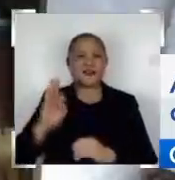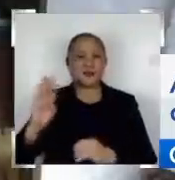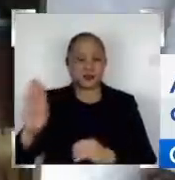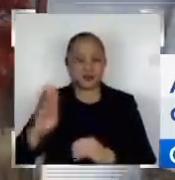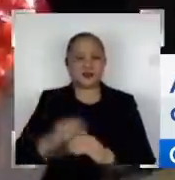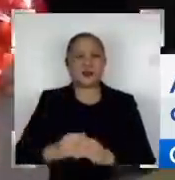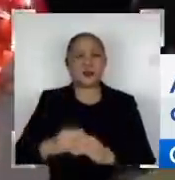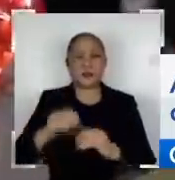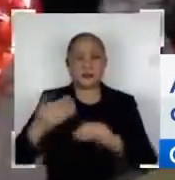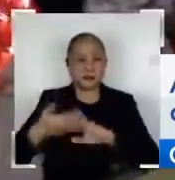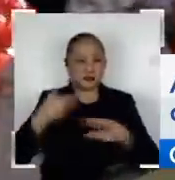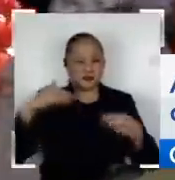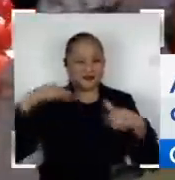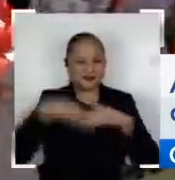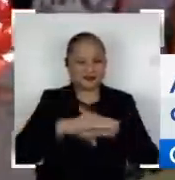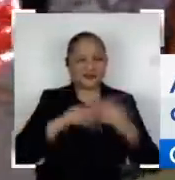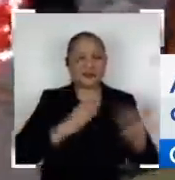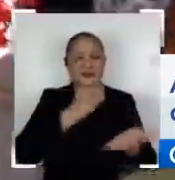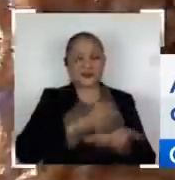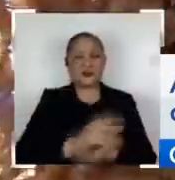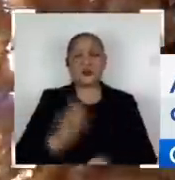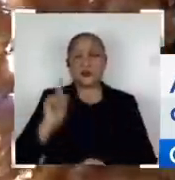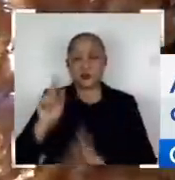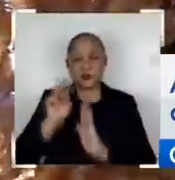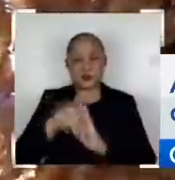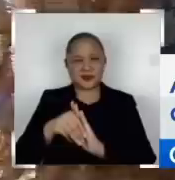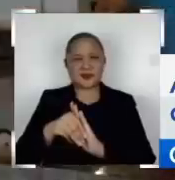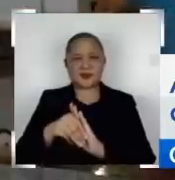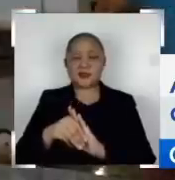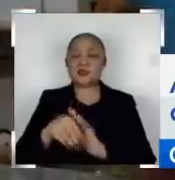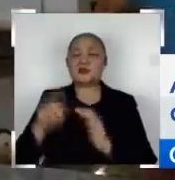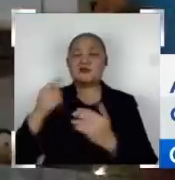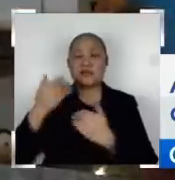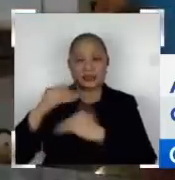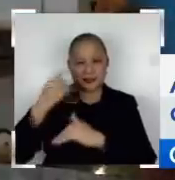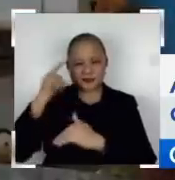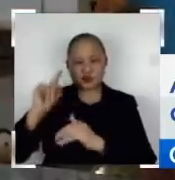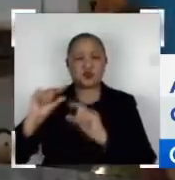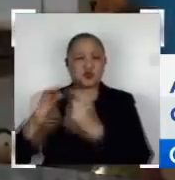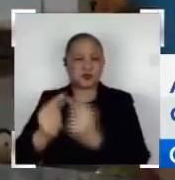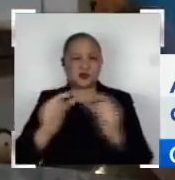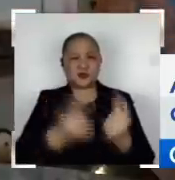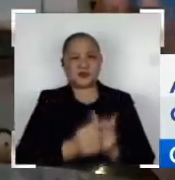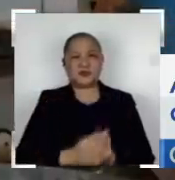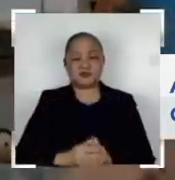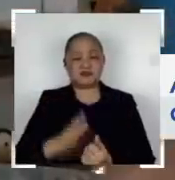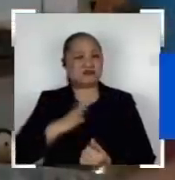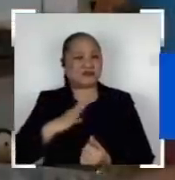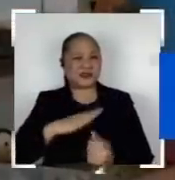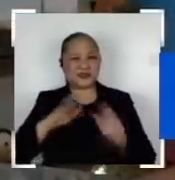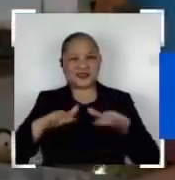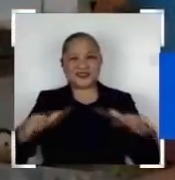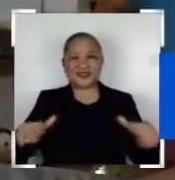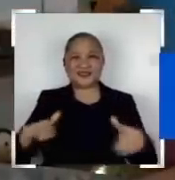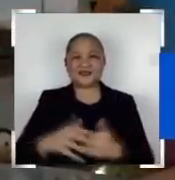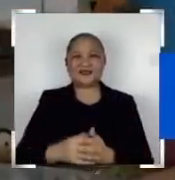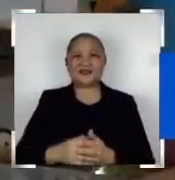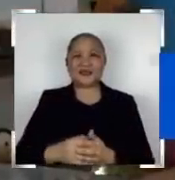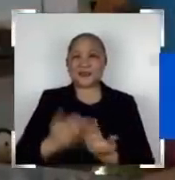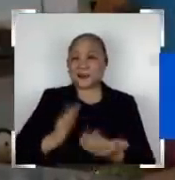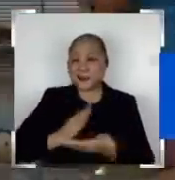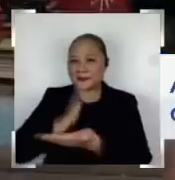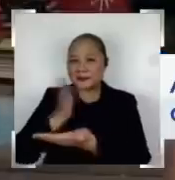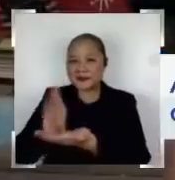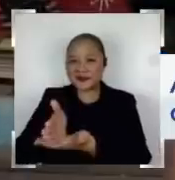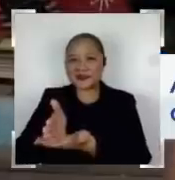pumunta. 20 minutes lang din ang ibinibigay sa kada grupo. Okay sa mga bata na parang puntahan mo na hindi